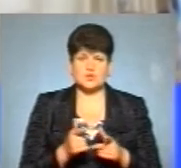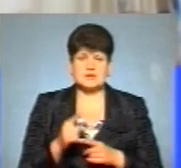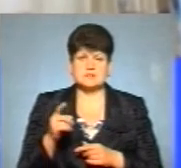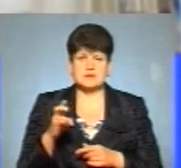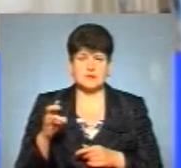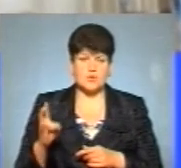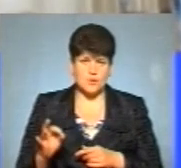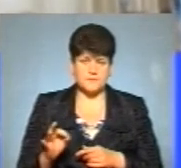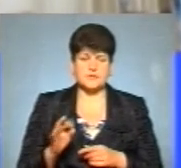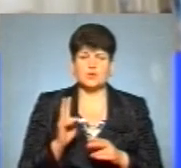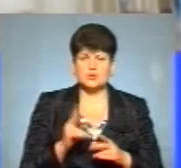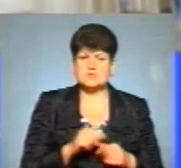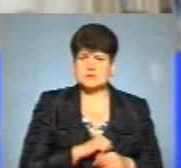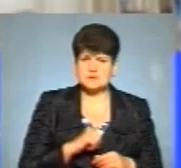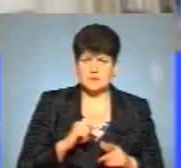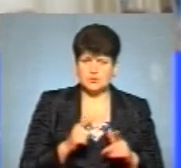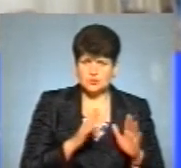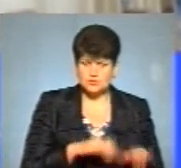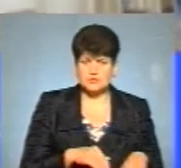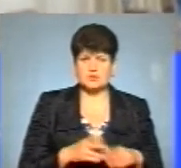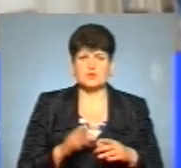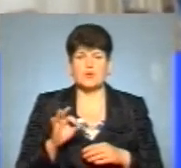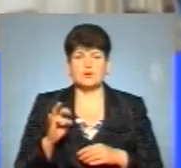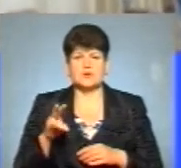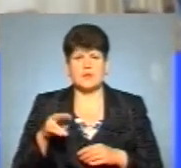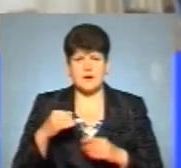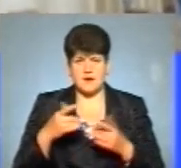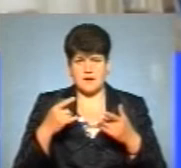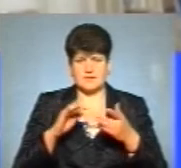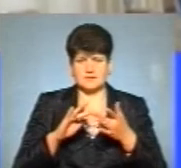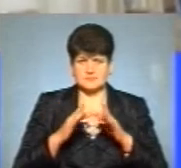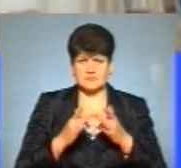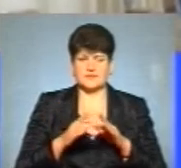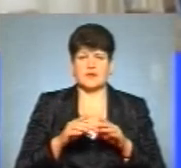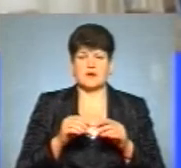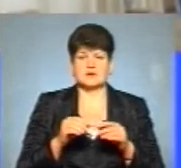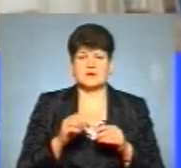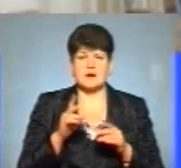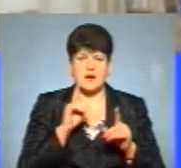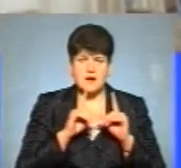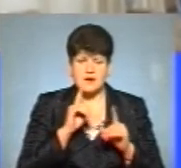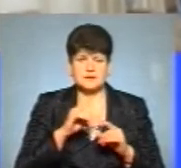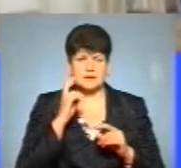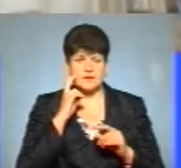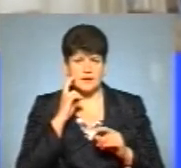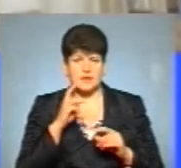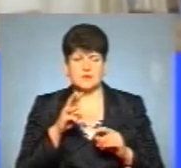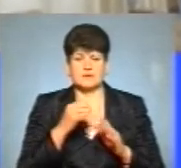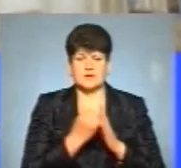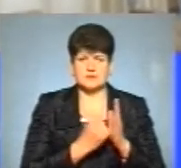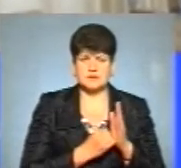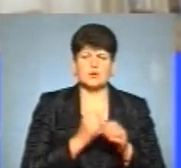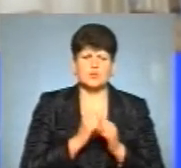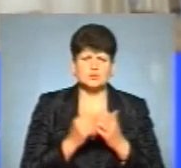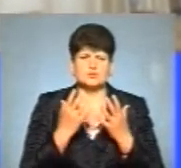ЗНО. Хтось самостійно, хтось на онлайн-курсах. Також на YouTube-каналі МОН, телеканалах «Рада» та «Київ» щодня